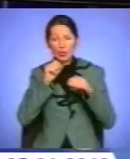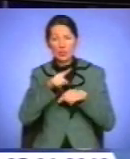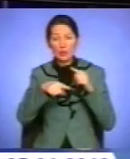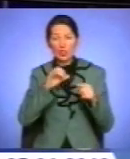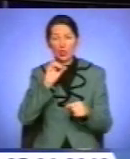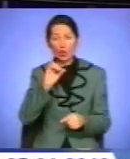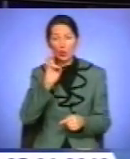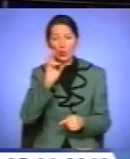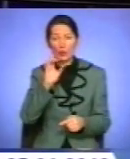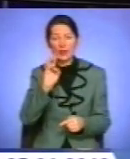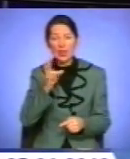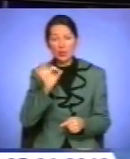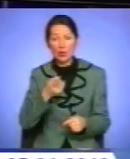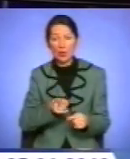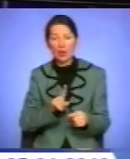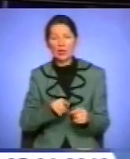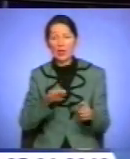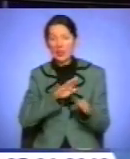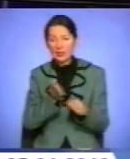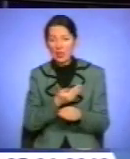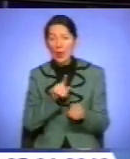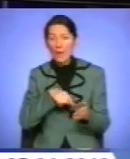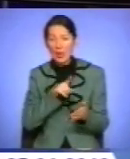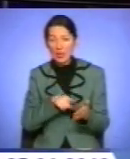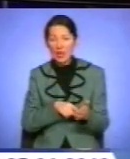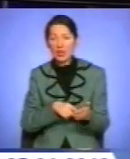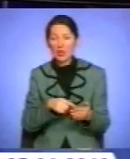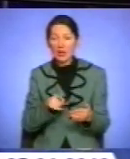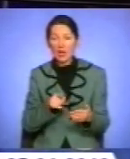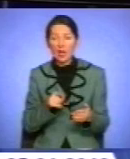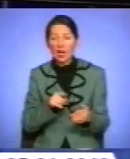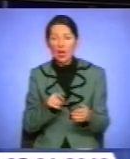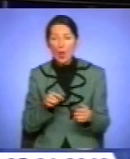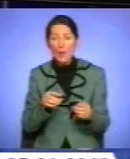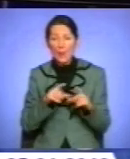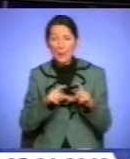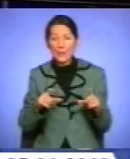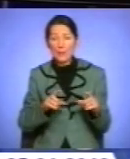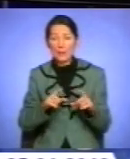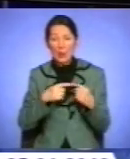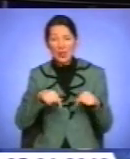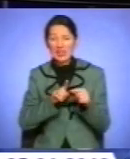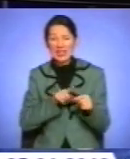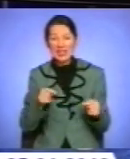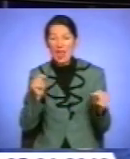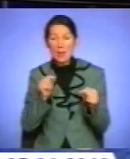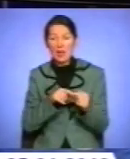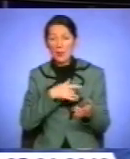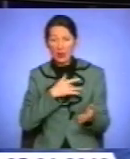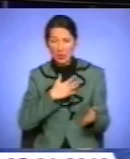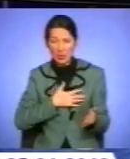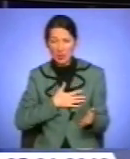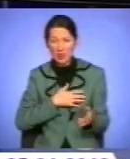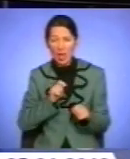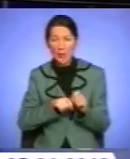з переліку об'єктів, що не підлягають приватизації. Переконані члени тимчасової контрольної комісії Тернопільської обласної ради з